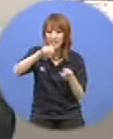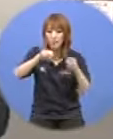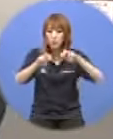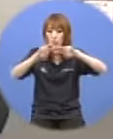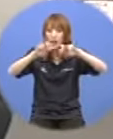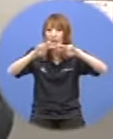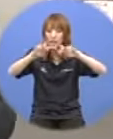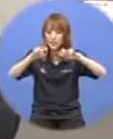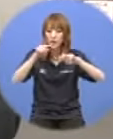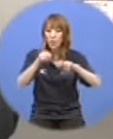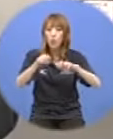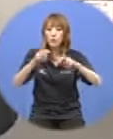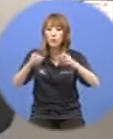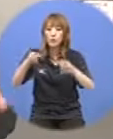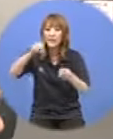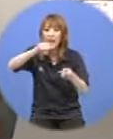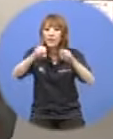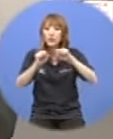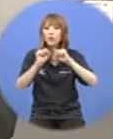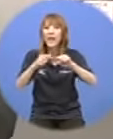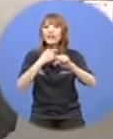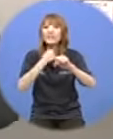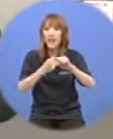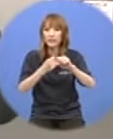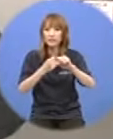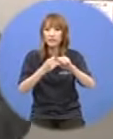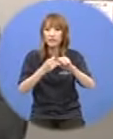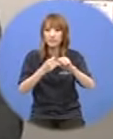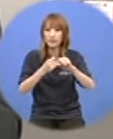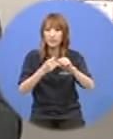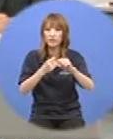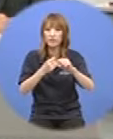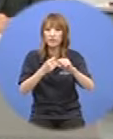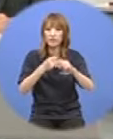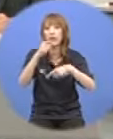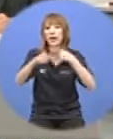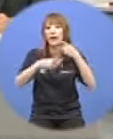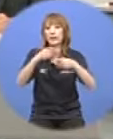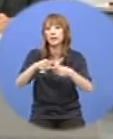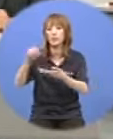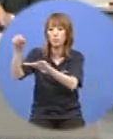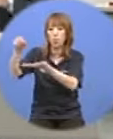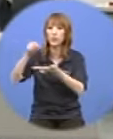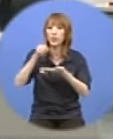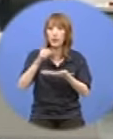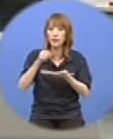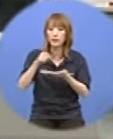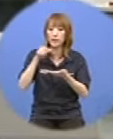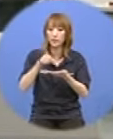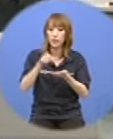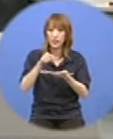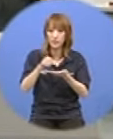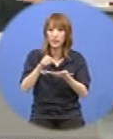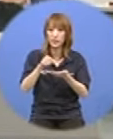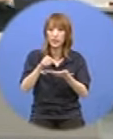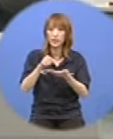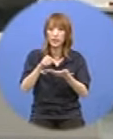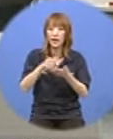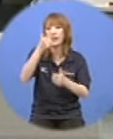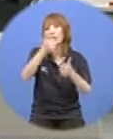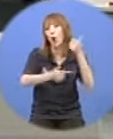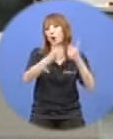んな研究やりたいと、自分ももちろんお金出すけれどというような話を言ってこられると、それにをまたこう